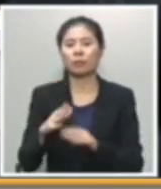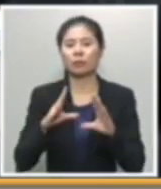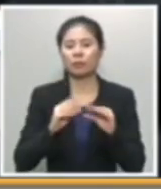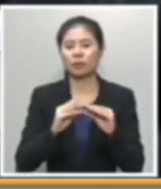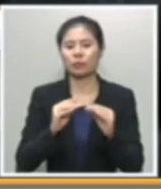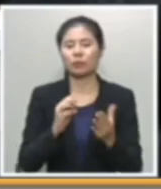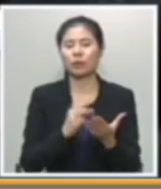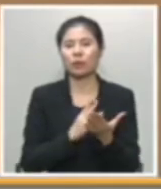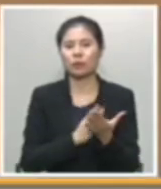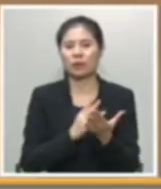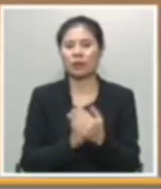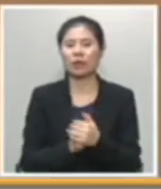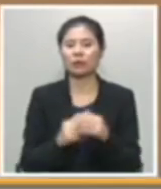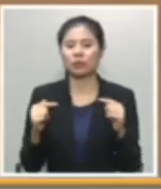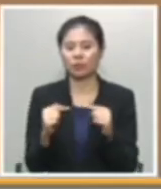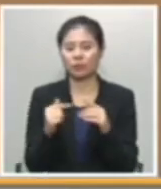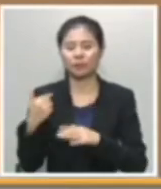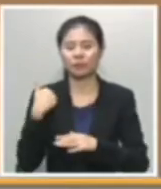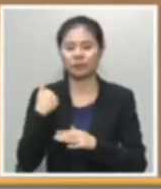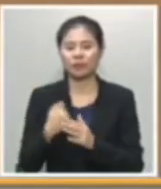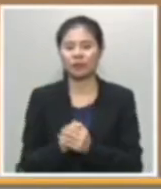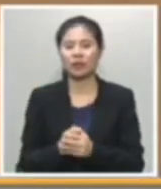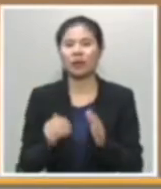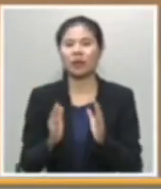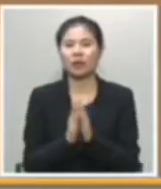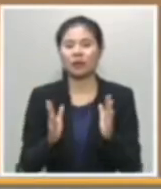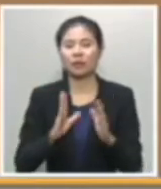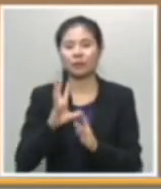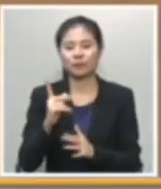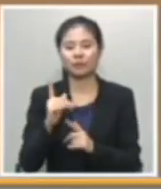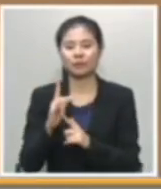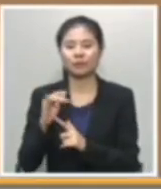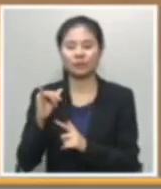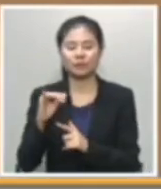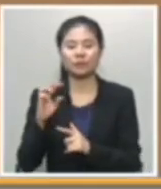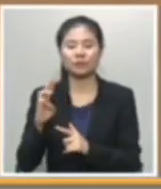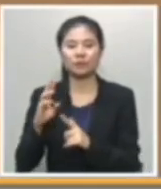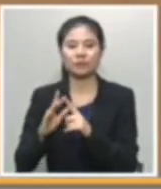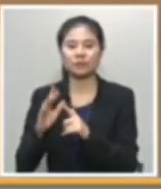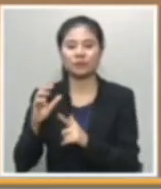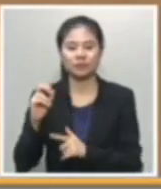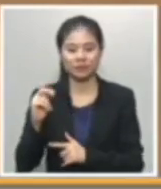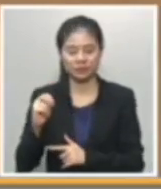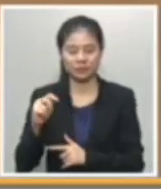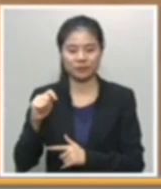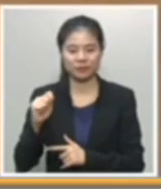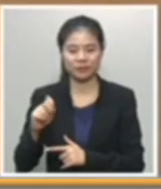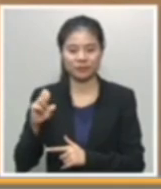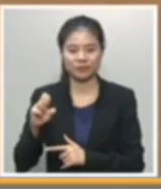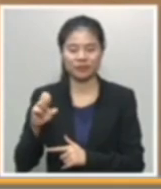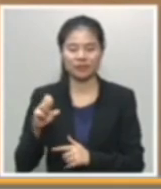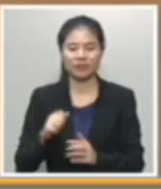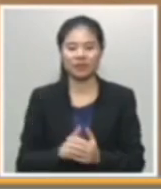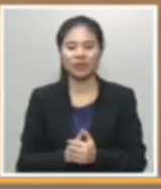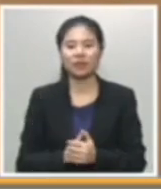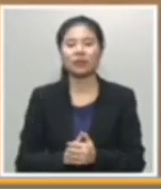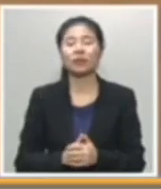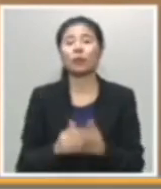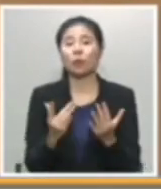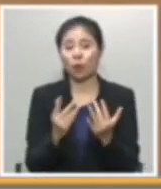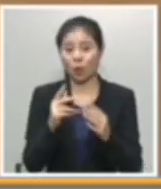ครับ ขอบคุณนะท่านชัยวุฒิขอบคุณมาก เดี๋ยวท่านเสรีพิสุทธิ์ครับประธานขอวินิจฉัยนะ